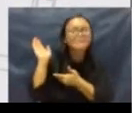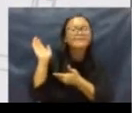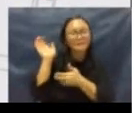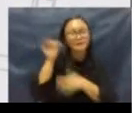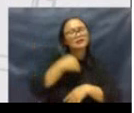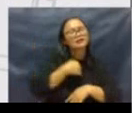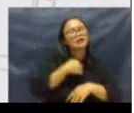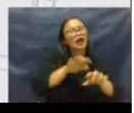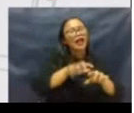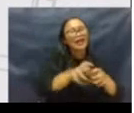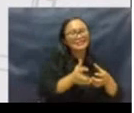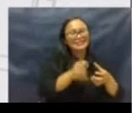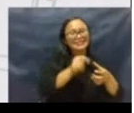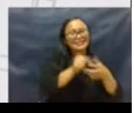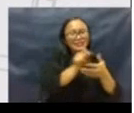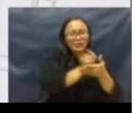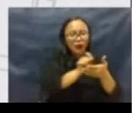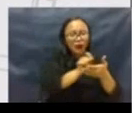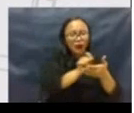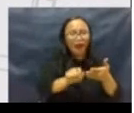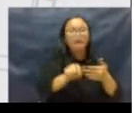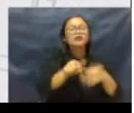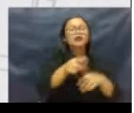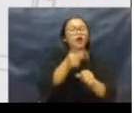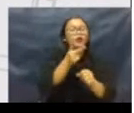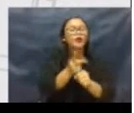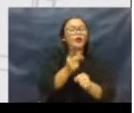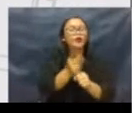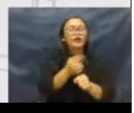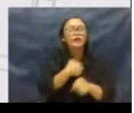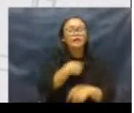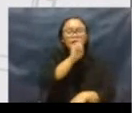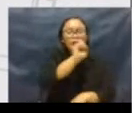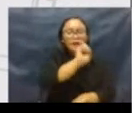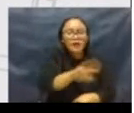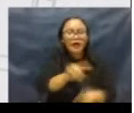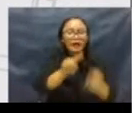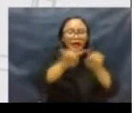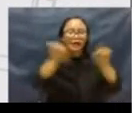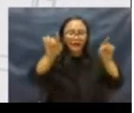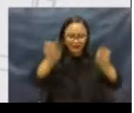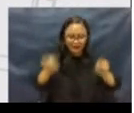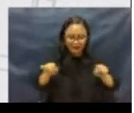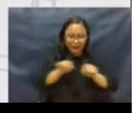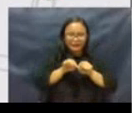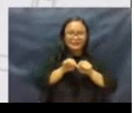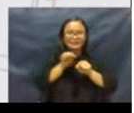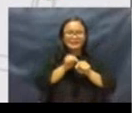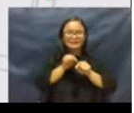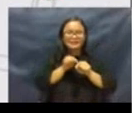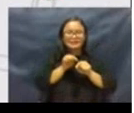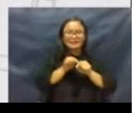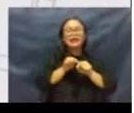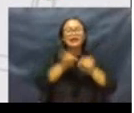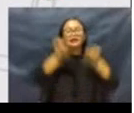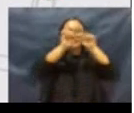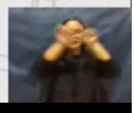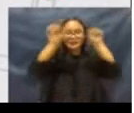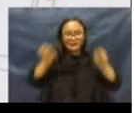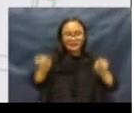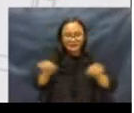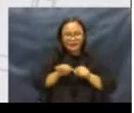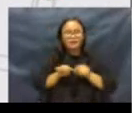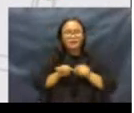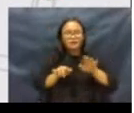saya berpikir. Gurunya menyebarkan kertas yang isinya adalah tabel, tabel yang kiri adalah tabel